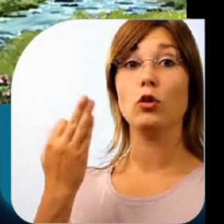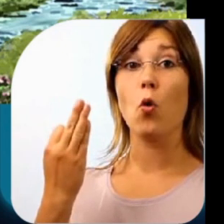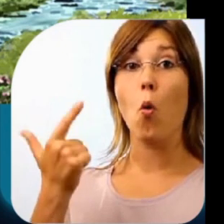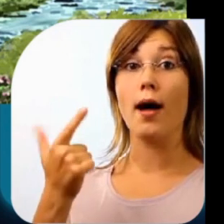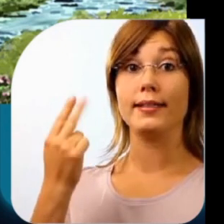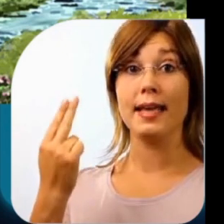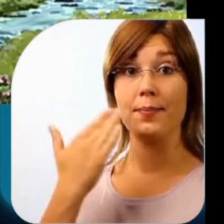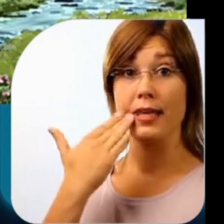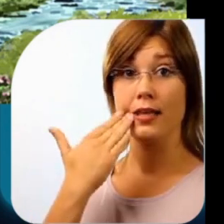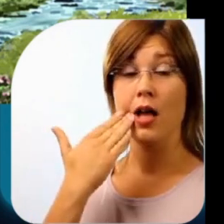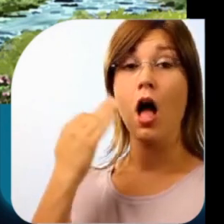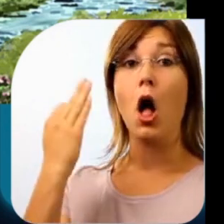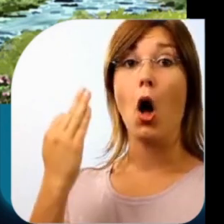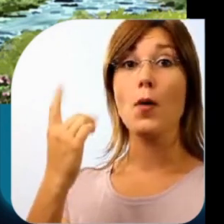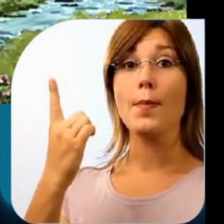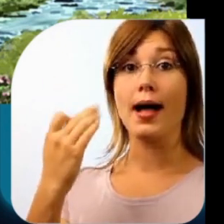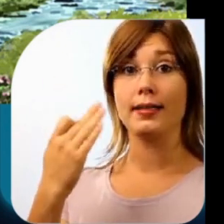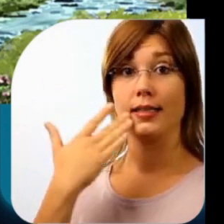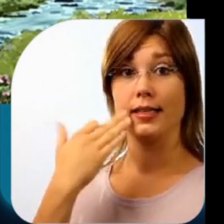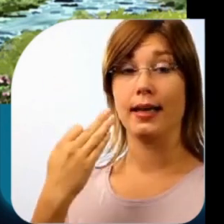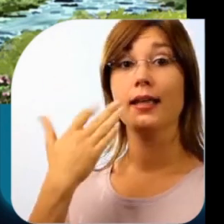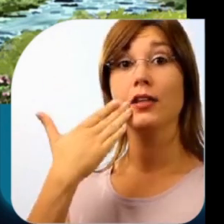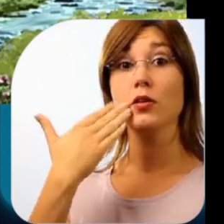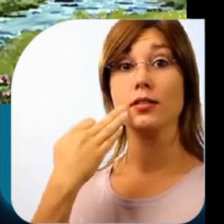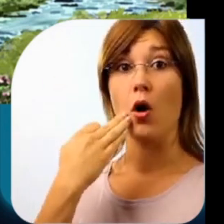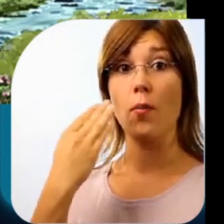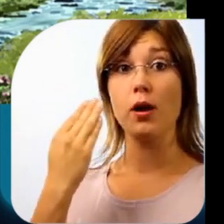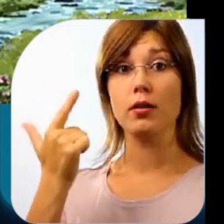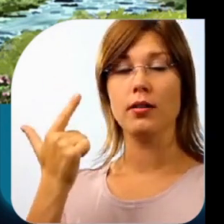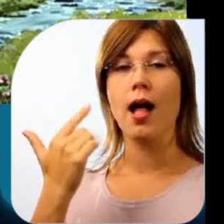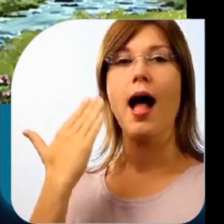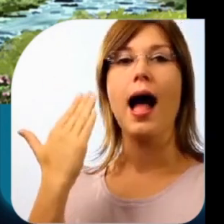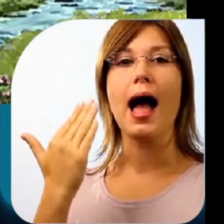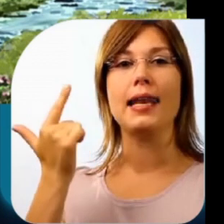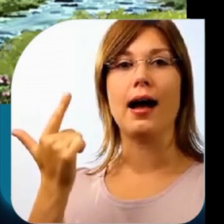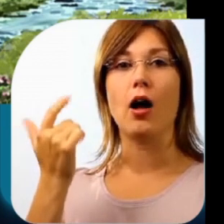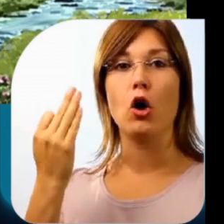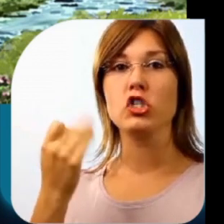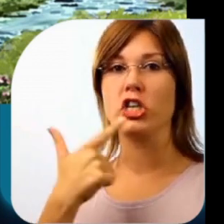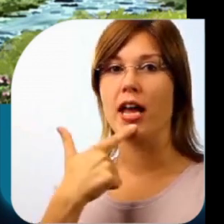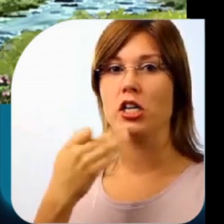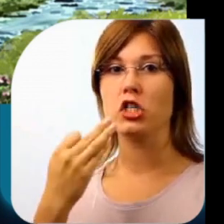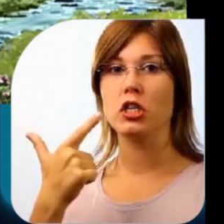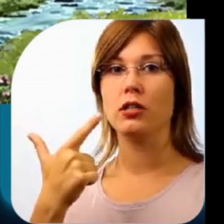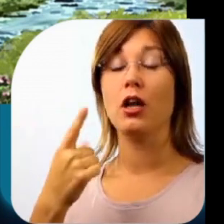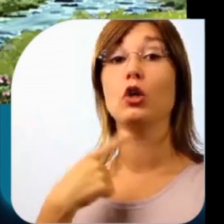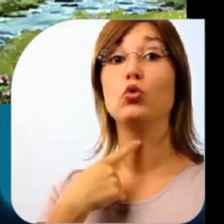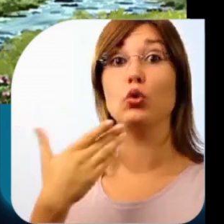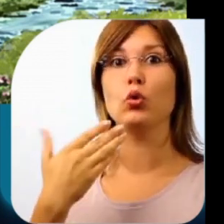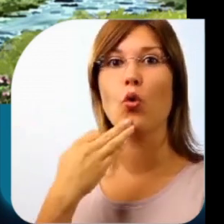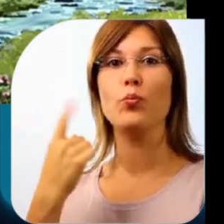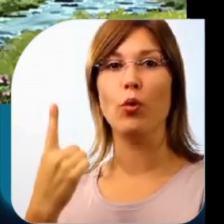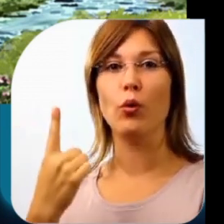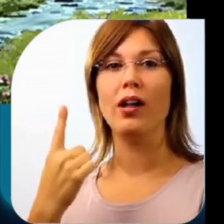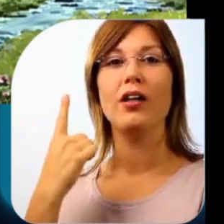Les trois amis repartirent ensemble à la recherche